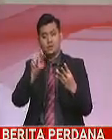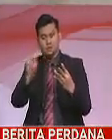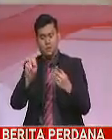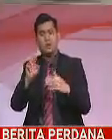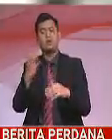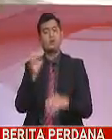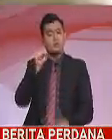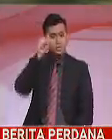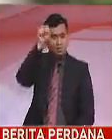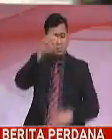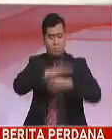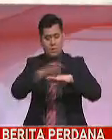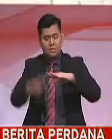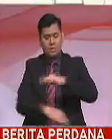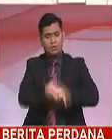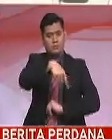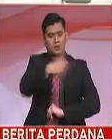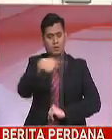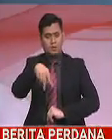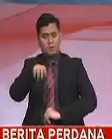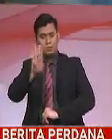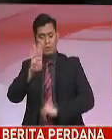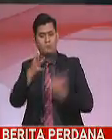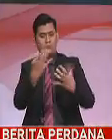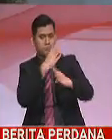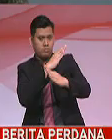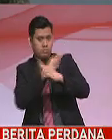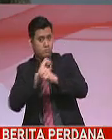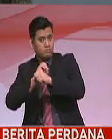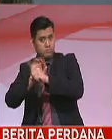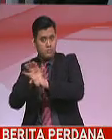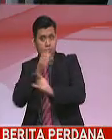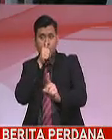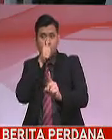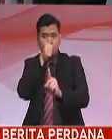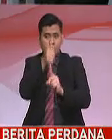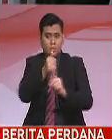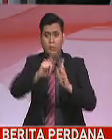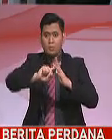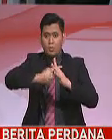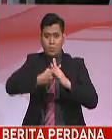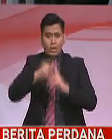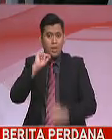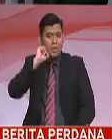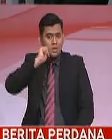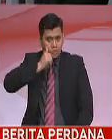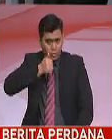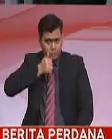bawah PKPB untuk mengekang penularan COVID-19. Perintah itu bermula esok.